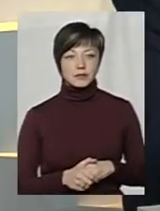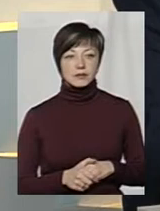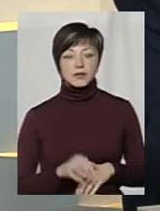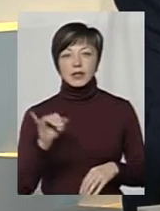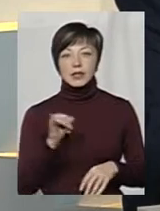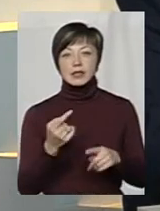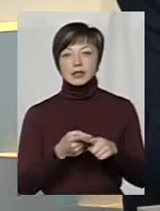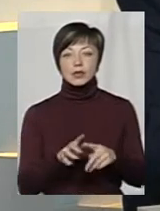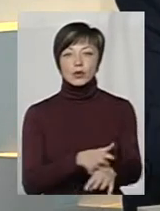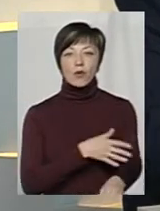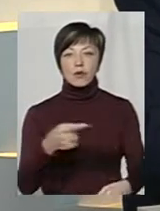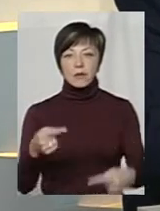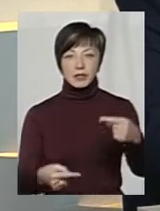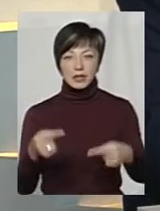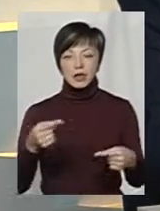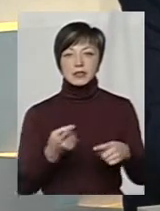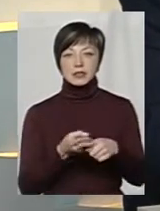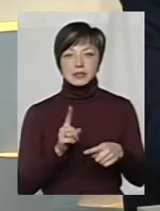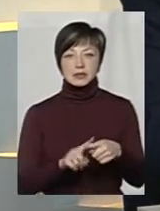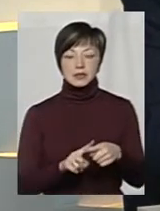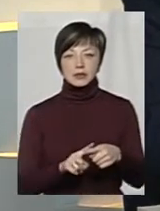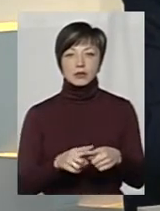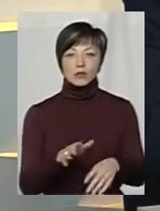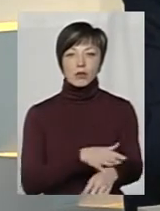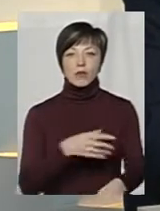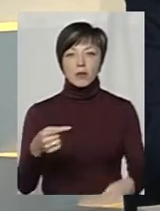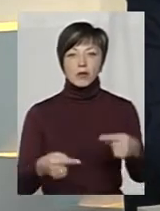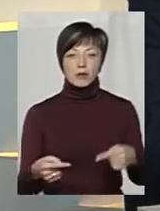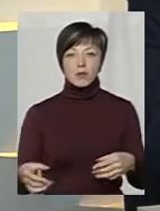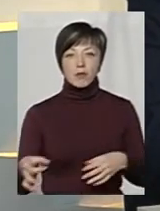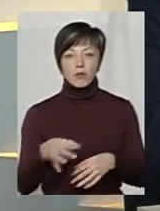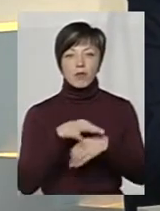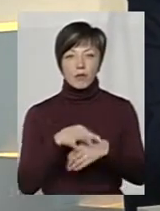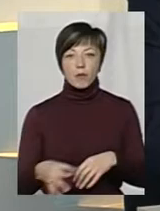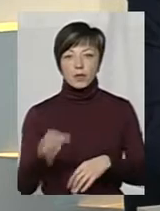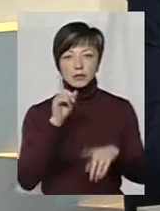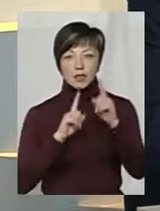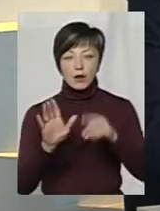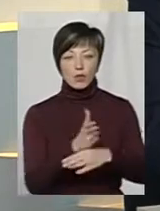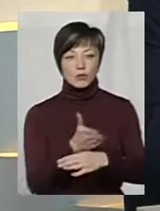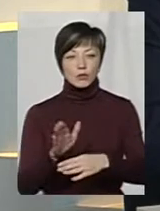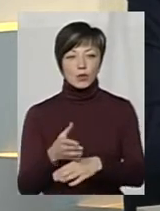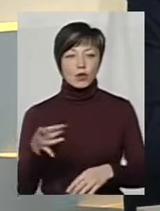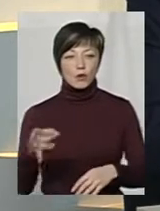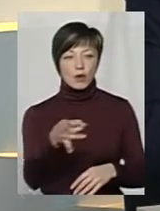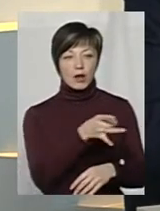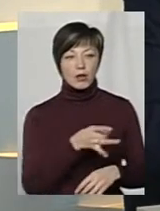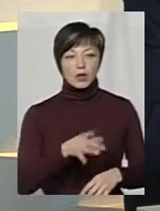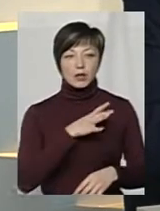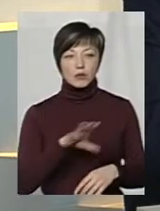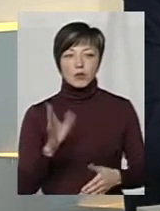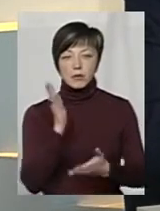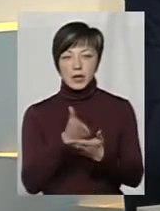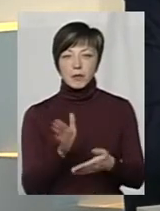ці довгі йшли баталії, потім ці баталії проводились в обласній раді, тому що розподіл здійснювався по районах, не було